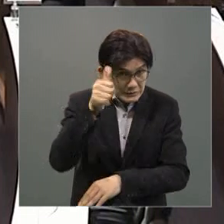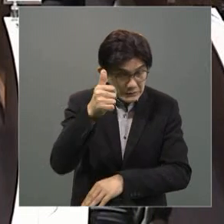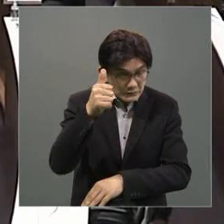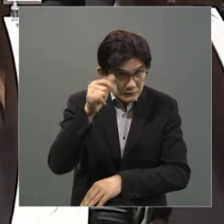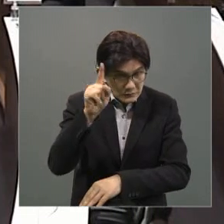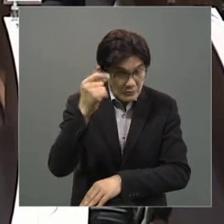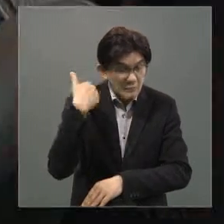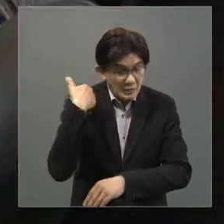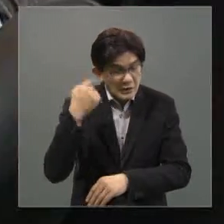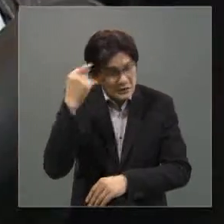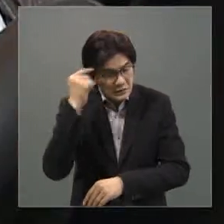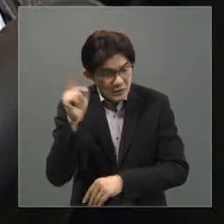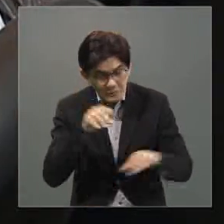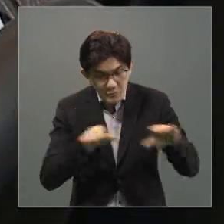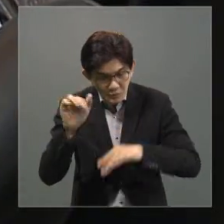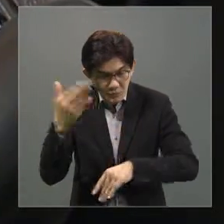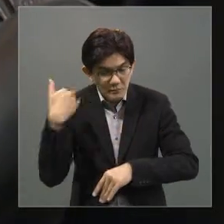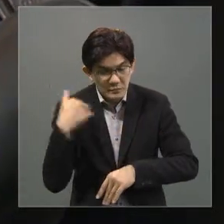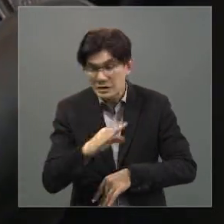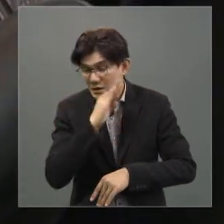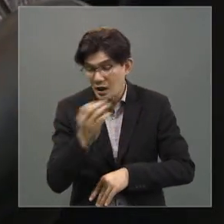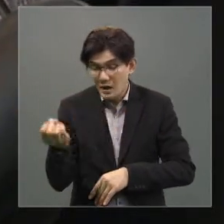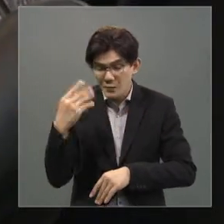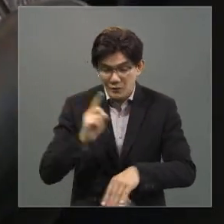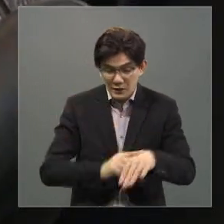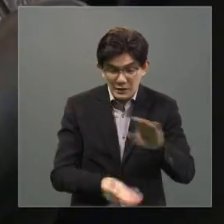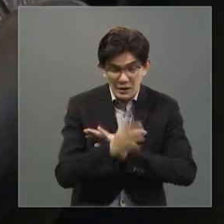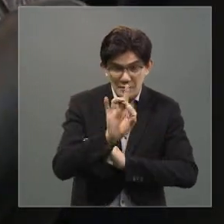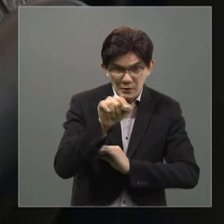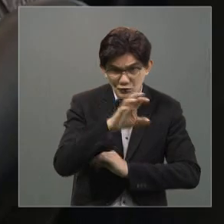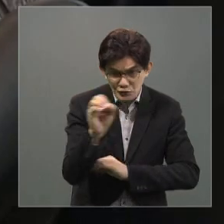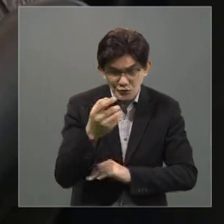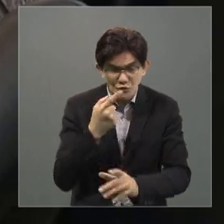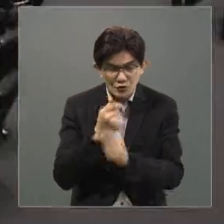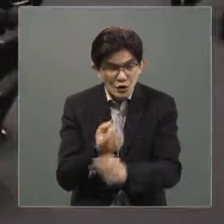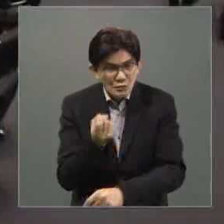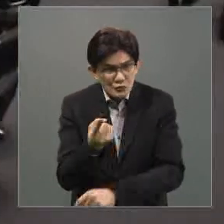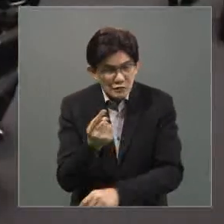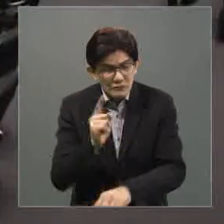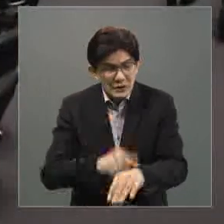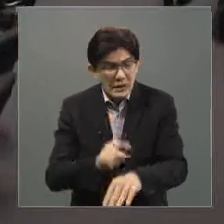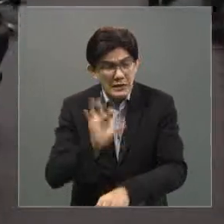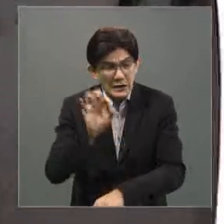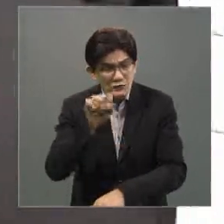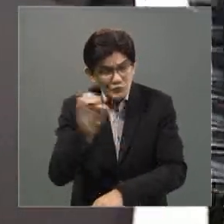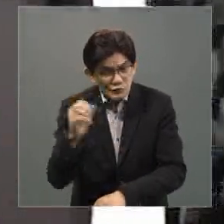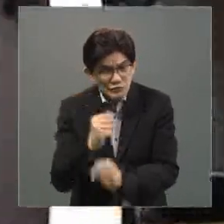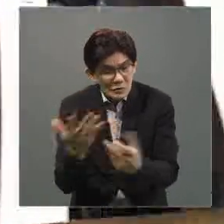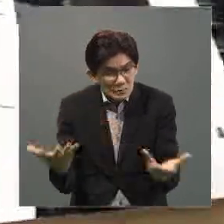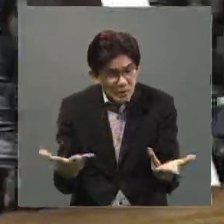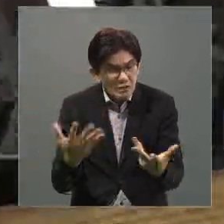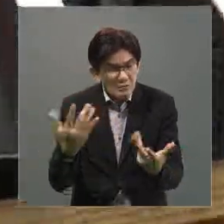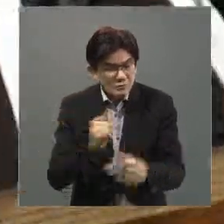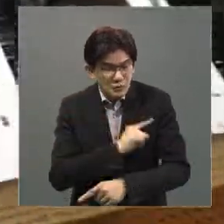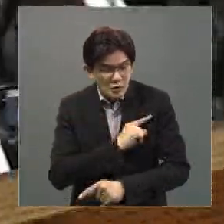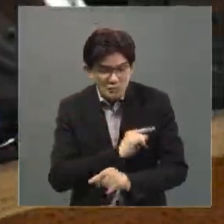ให้รัฐมนตรีเขาได้เตรียมตัวด้วย คือถ้ามาแจ้งตอน8โมงเช้าเพื่อให้มาตอบกระทู้ตอน9โมงคือบางคนเขามีภารกิจ